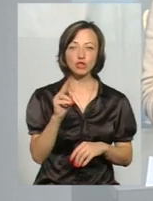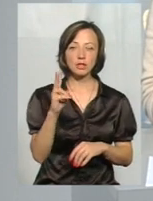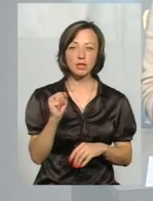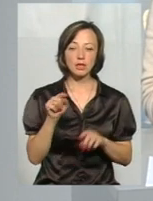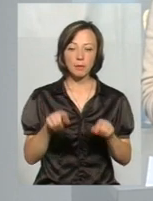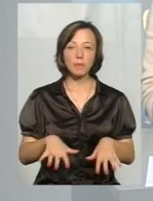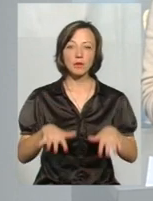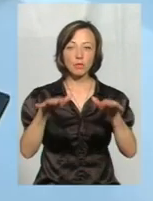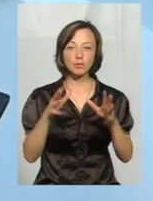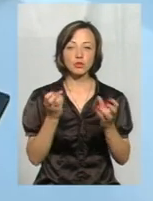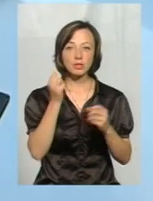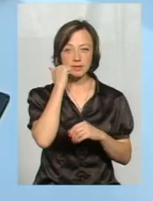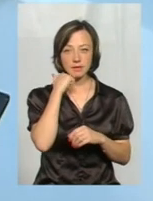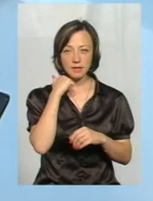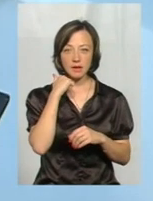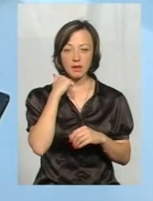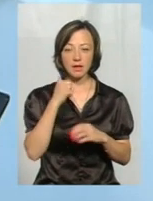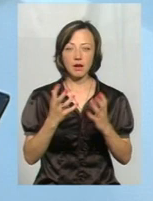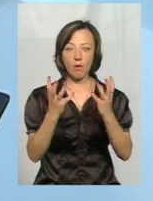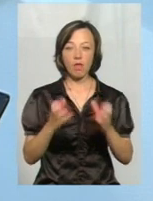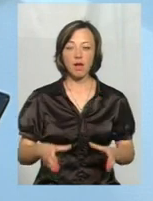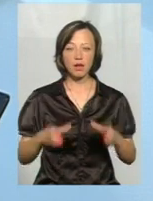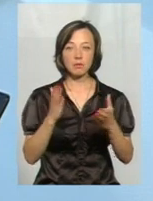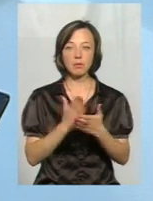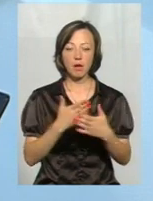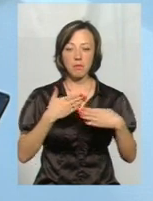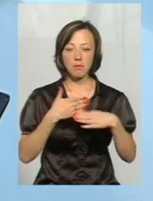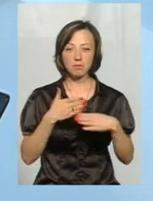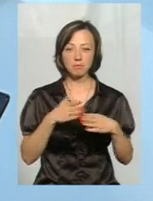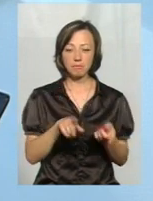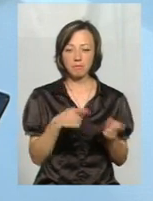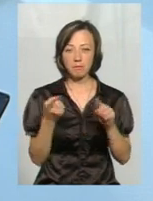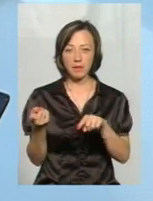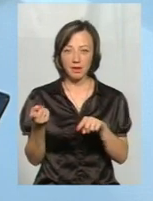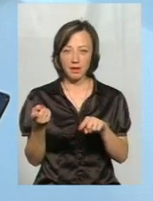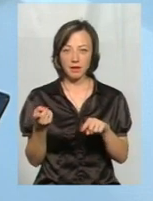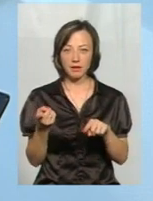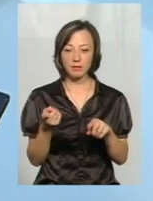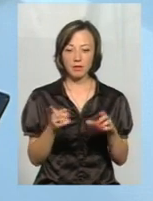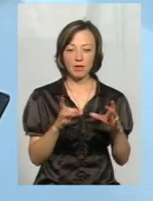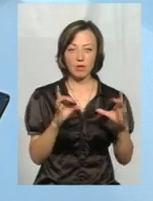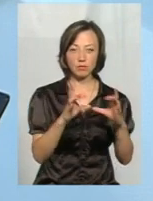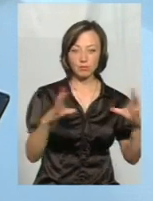ділянка підтоплюється. Тому що старий колектор там також має перелом, і цей перелом знаходиться